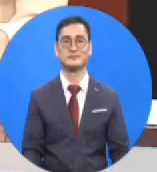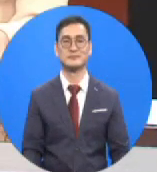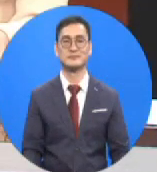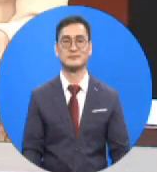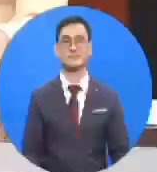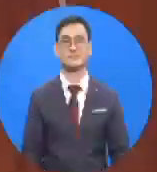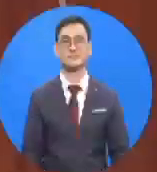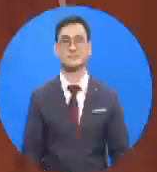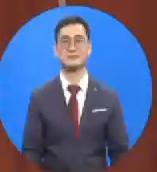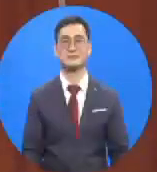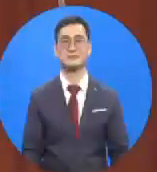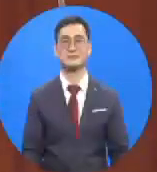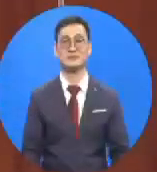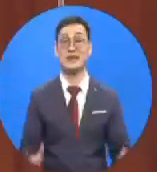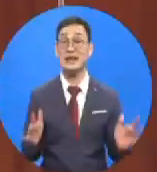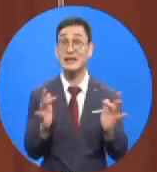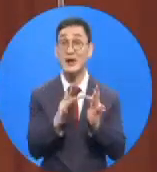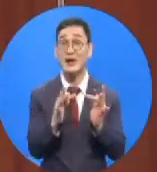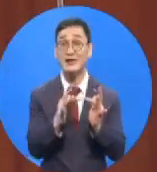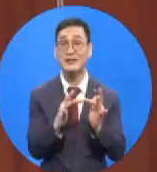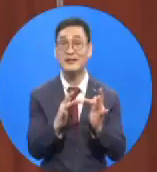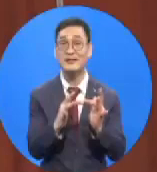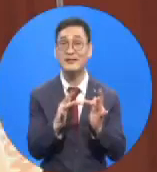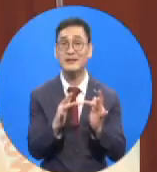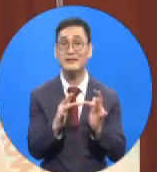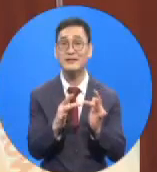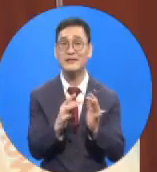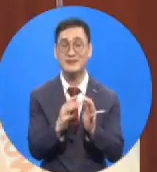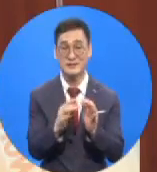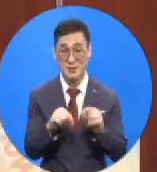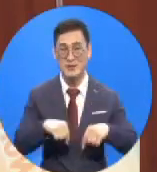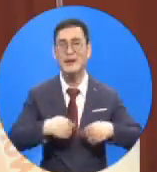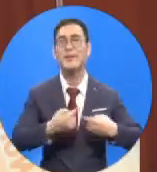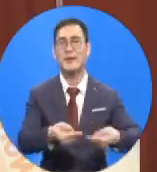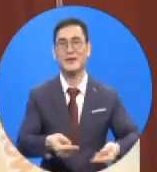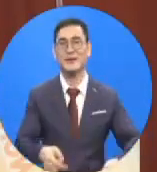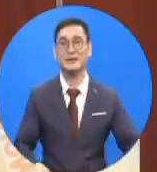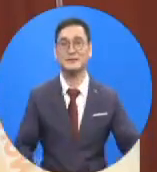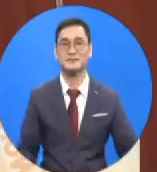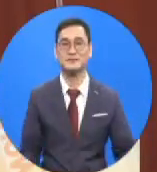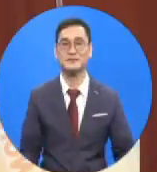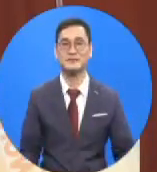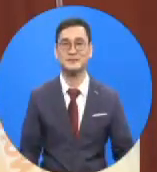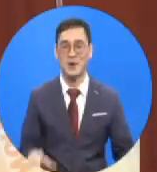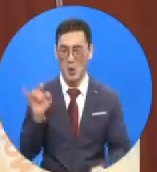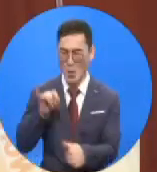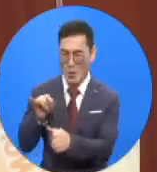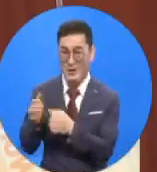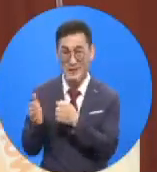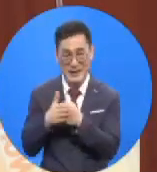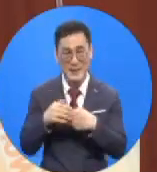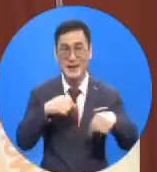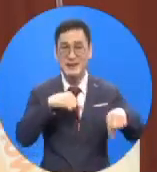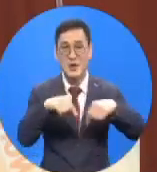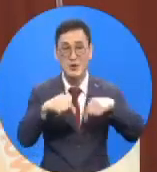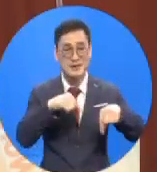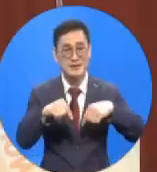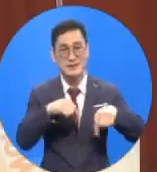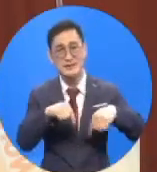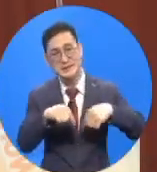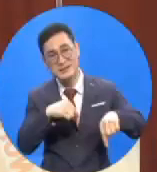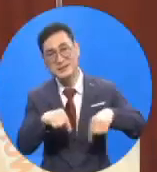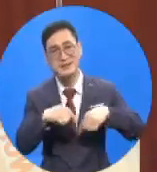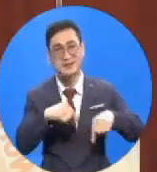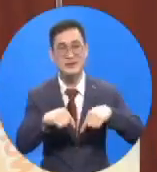택트 뭐 전당 돼 라고 이야길 하더라구요 그만큼 이제 이 그러나 9 미란이 정치의 때도 반이 바꾸는 것은 예 또 보 대선 지금